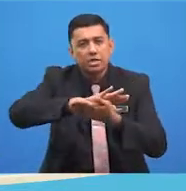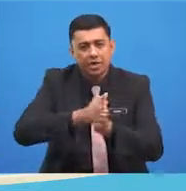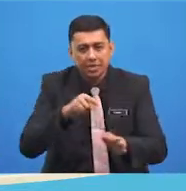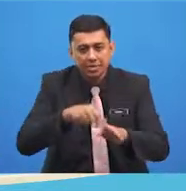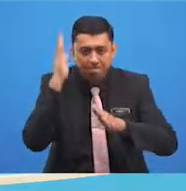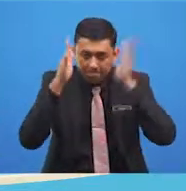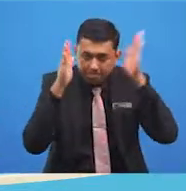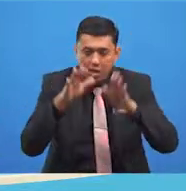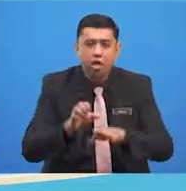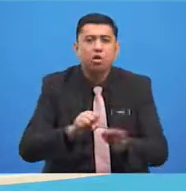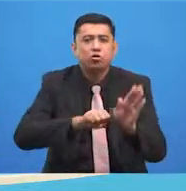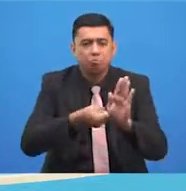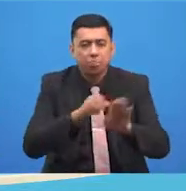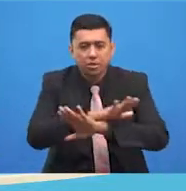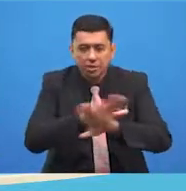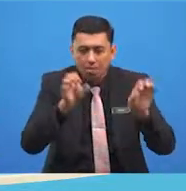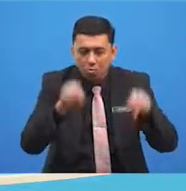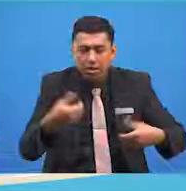sumber tidak boleh baharu.